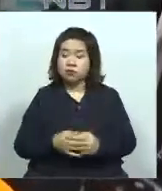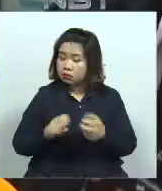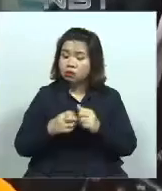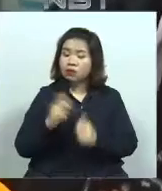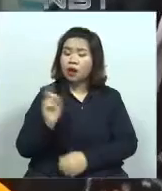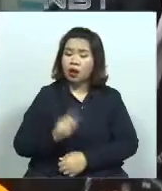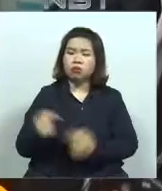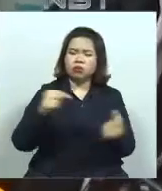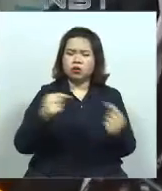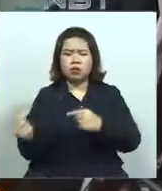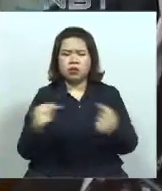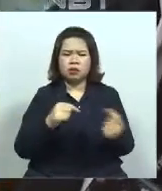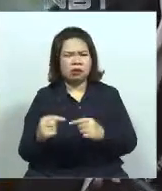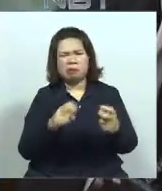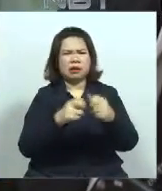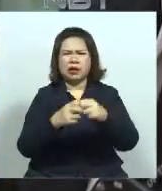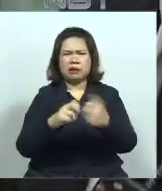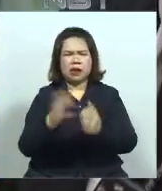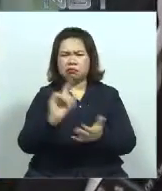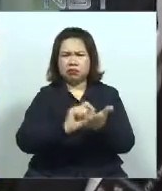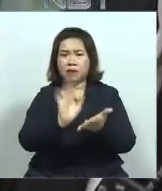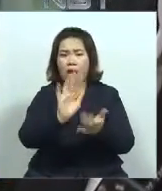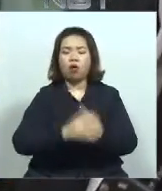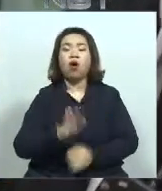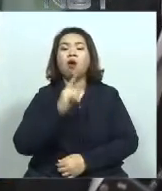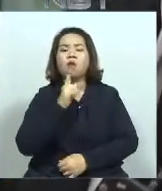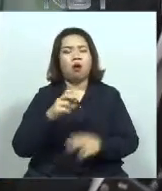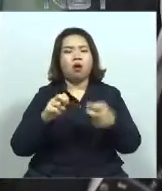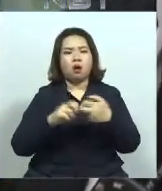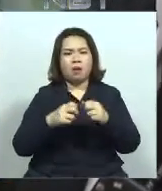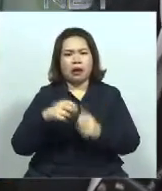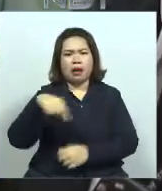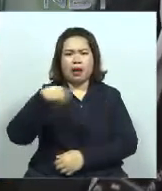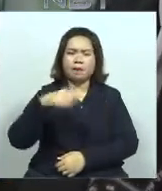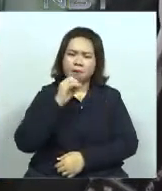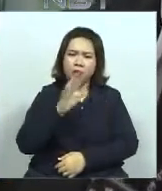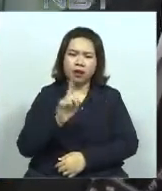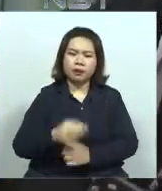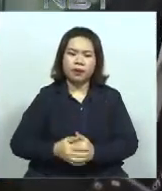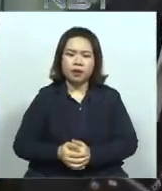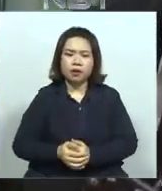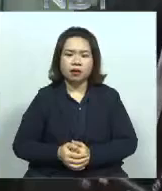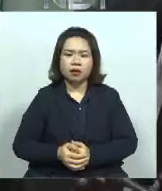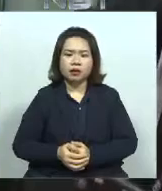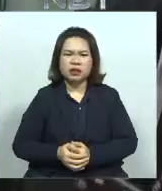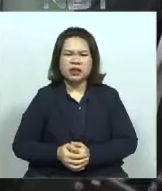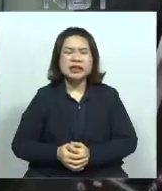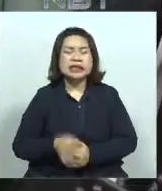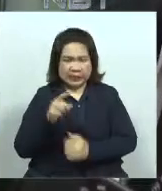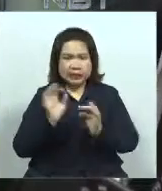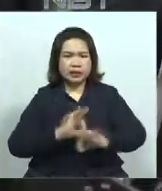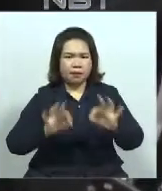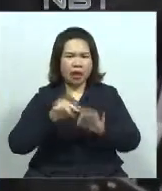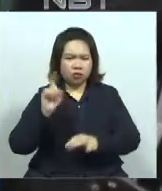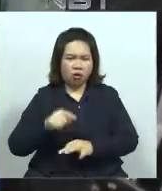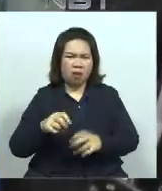อก ก็เขียนกันไปกันมาจนเละเทะหมดอ่ะอย่าทำให้ทุกอย่างมันเกิดความเขาเรียกอะไรเกิดความไม่เชื่อมั่นกันตั้งแต่วันนี้